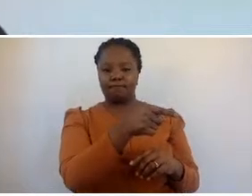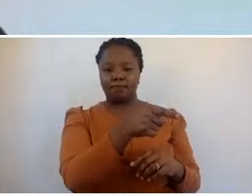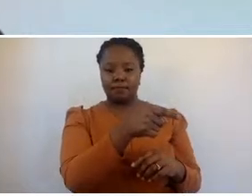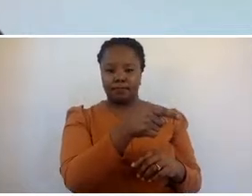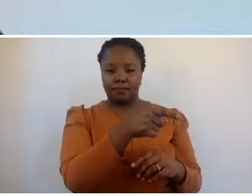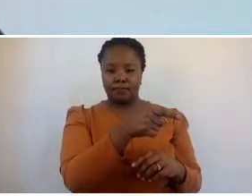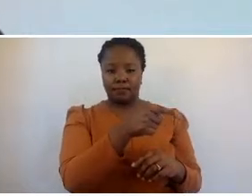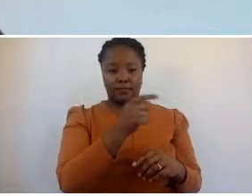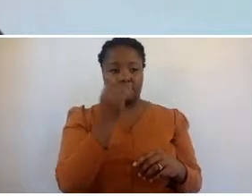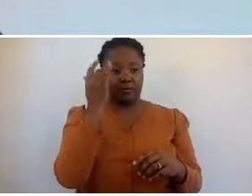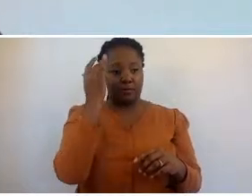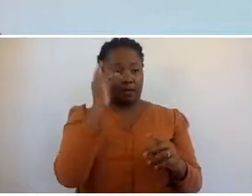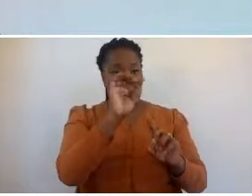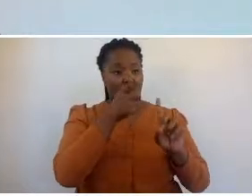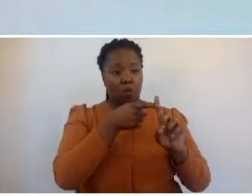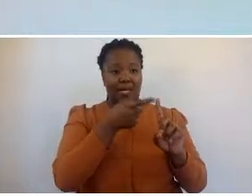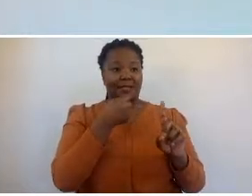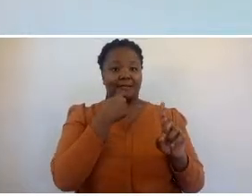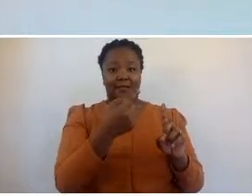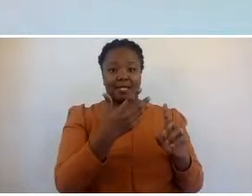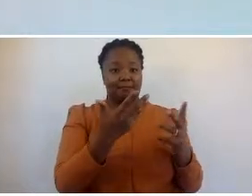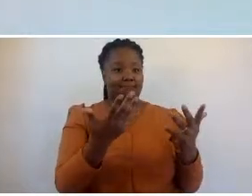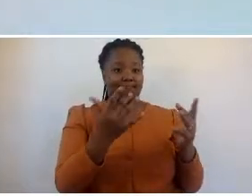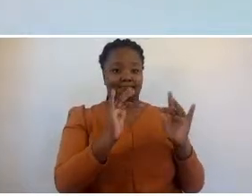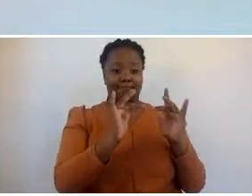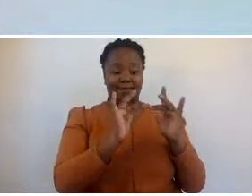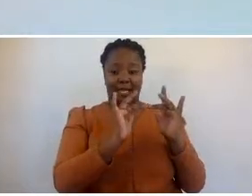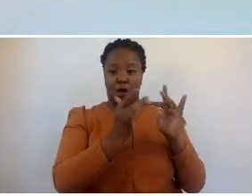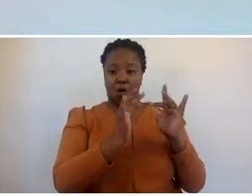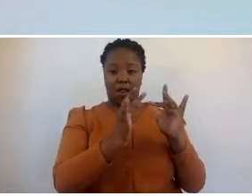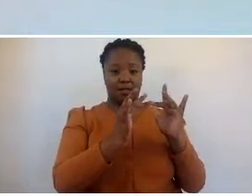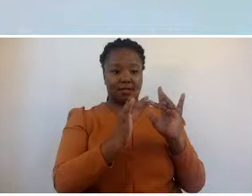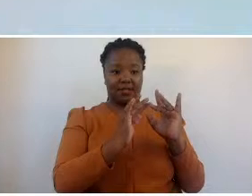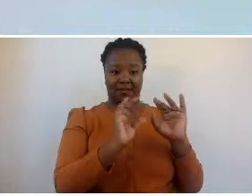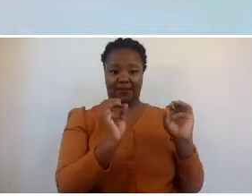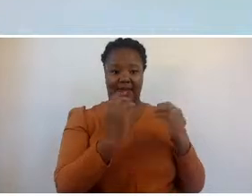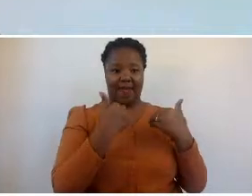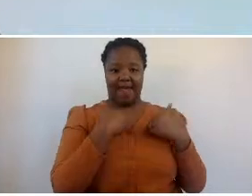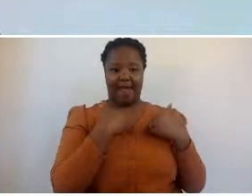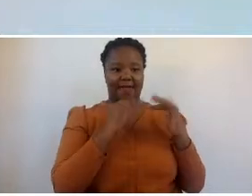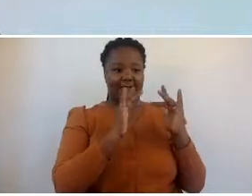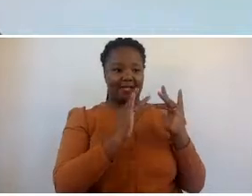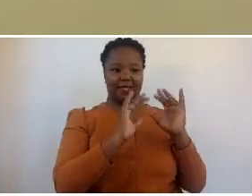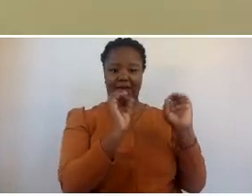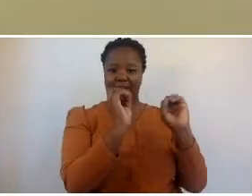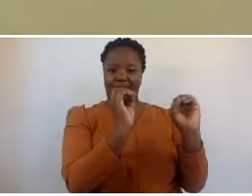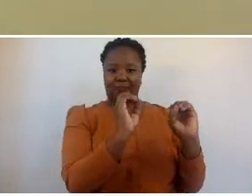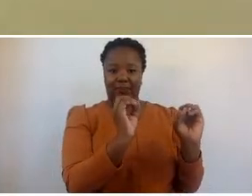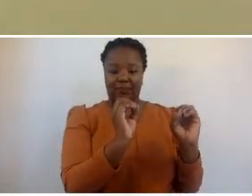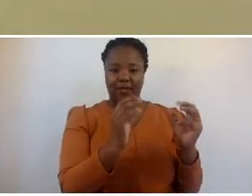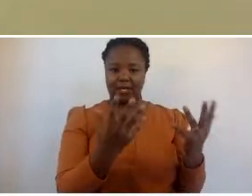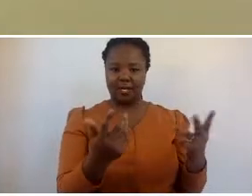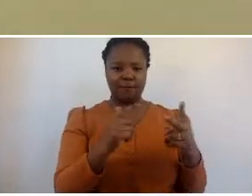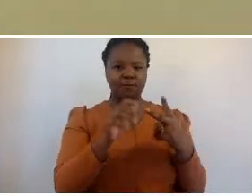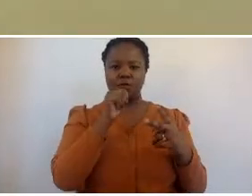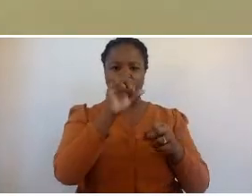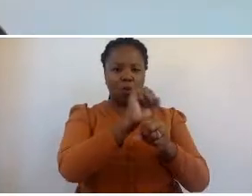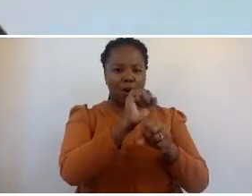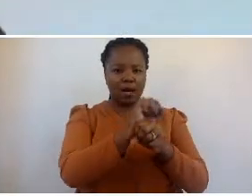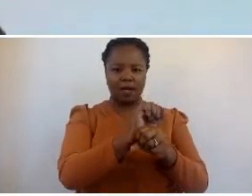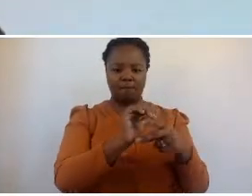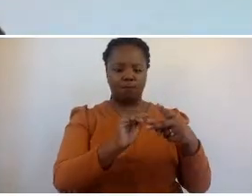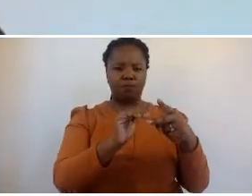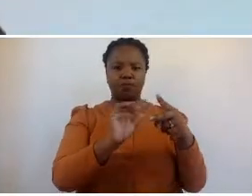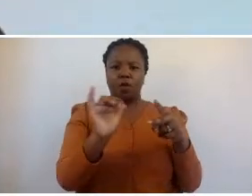dure au sein du foyer pour les élèves qui avaient la chance de se connecter, c'était bien,